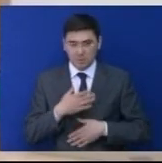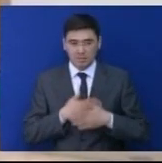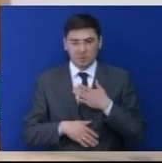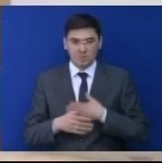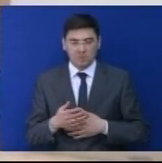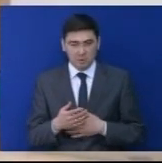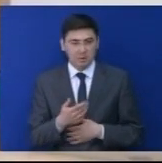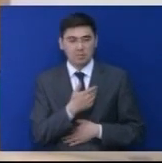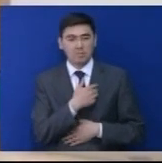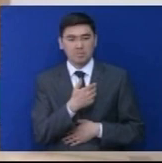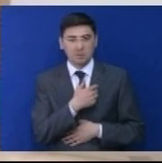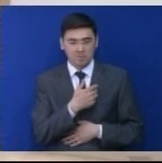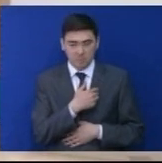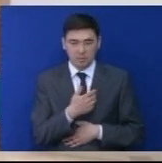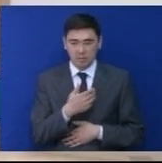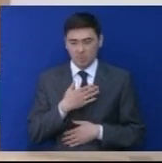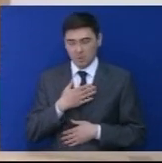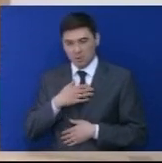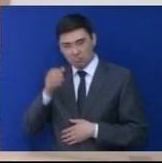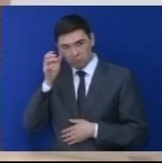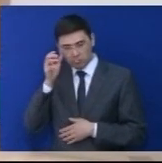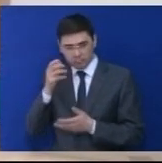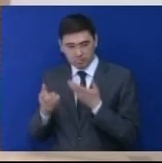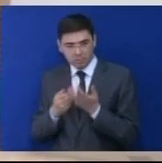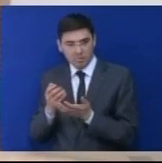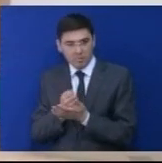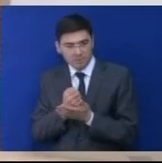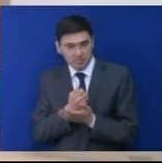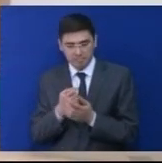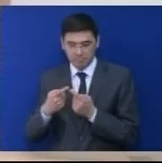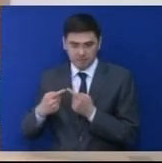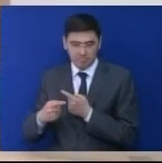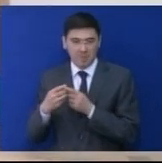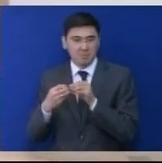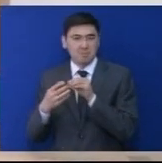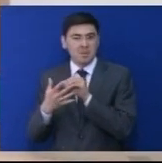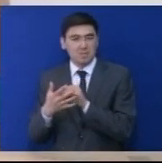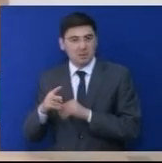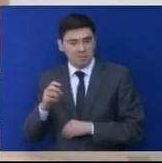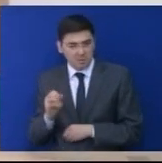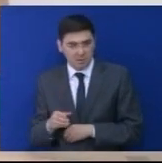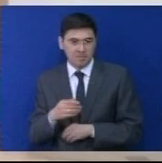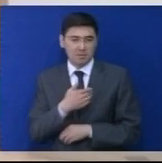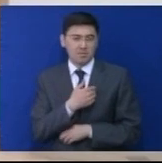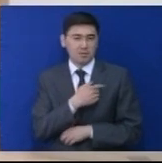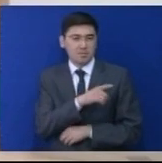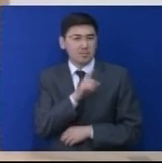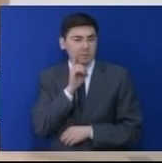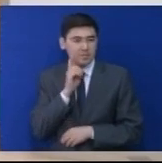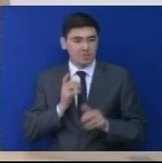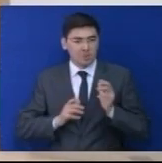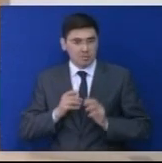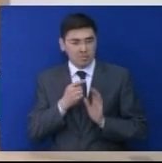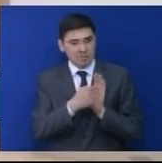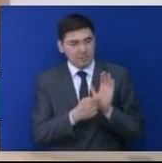бы поделиться с исследованиями, которыми я занимаюсь на протяжении 15 лет, поделиться со студентами,